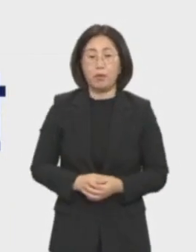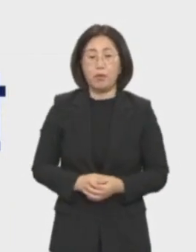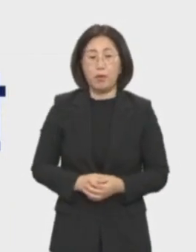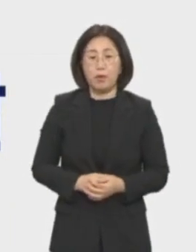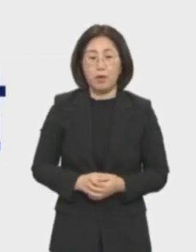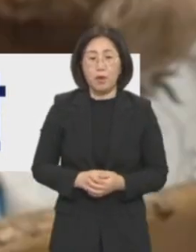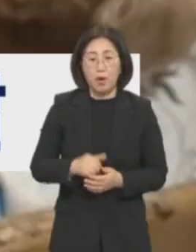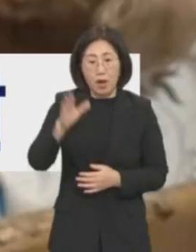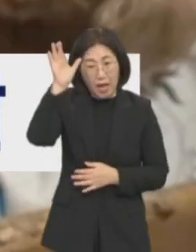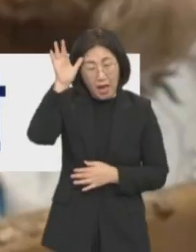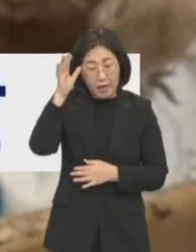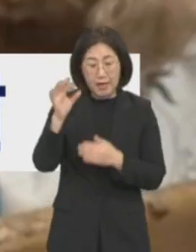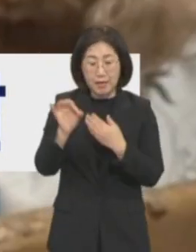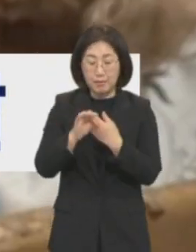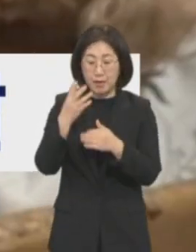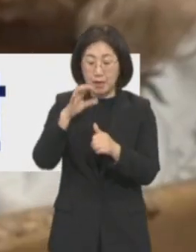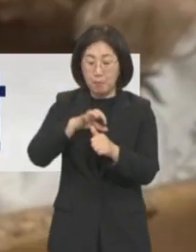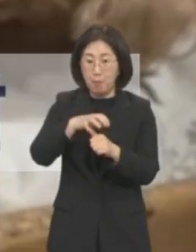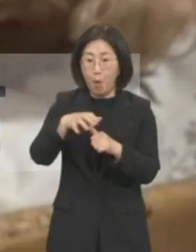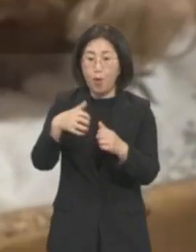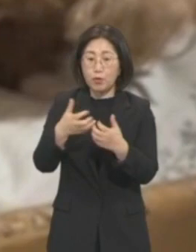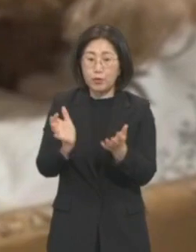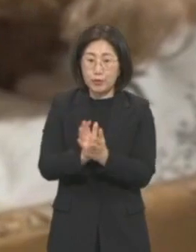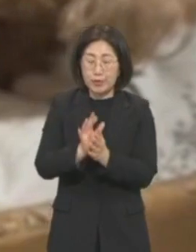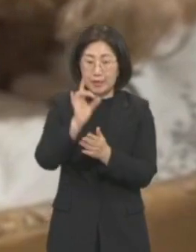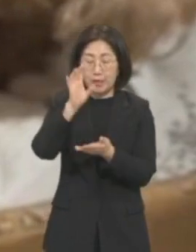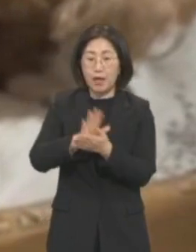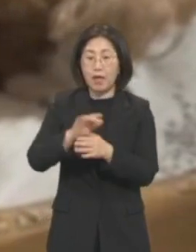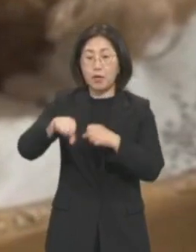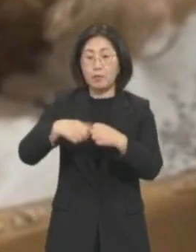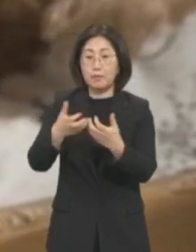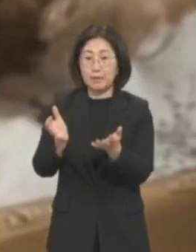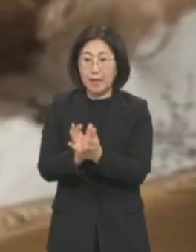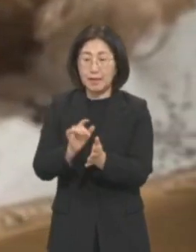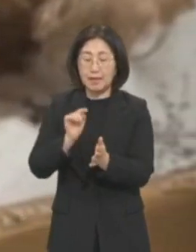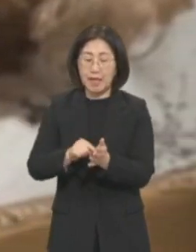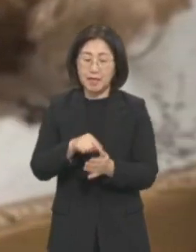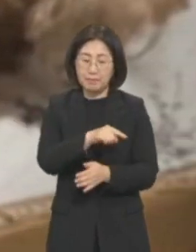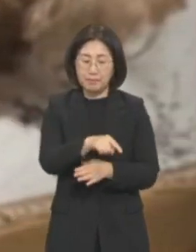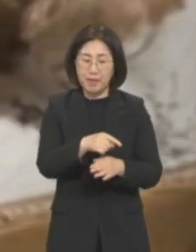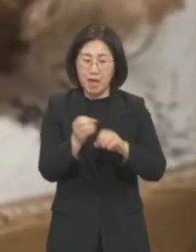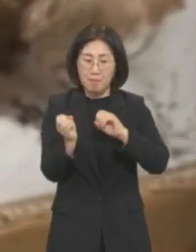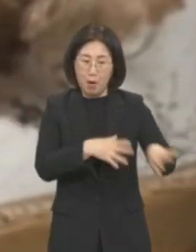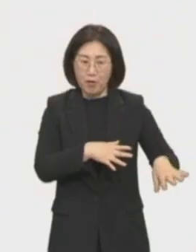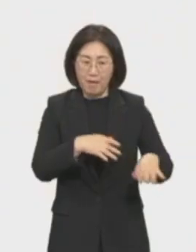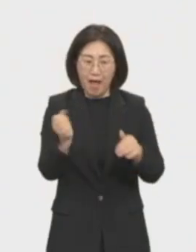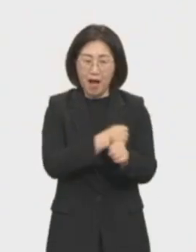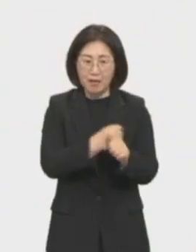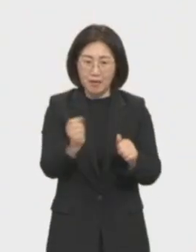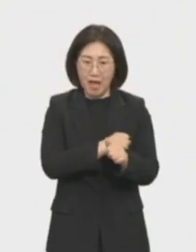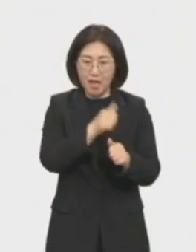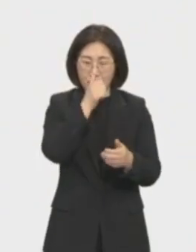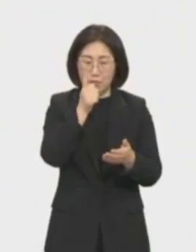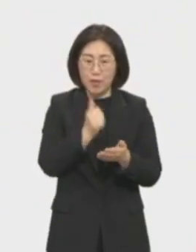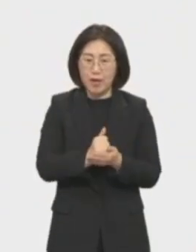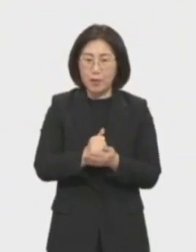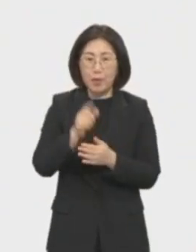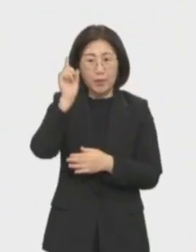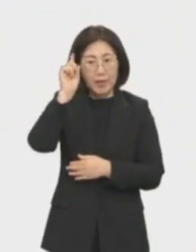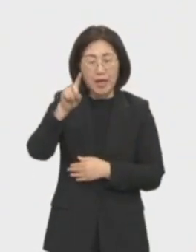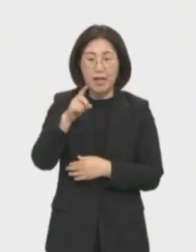개들을 임시 보호하고 있는 천안의 동물보호 단체는 견주를 유기와 학대 혐의로 내일쯤 경찰 네 고발할